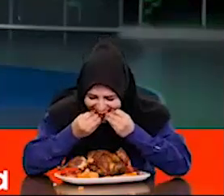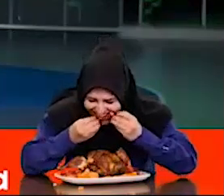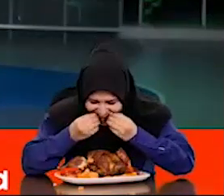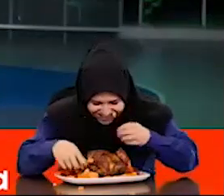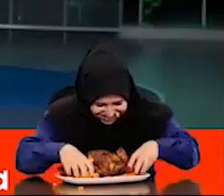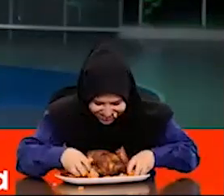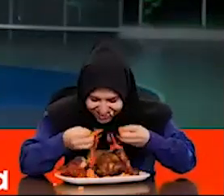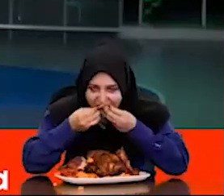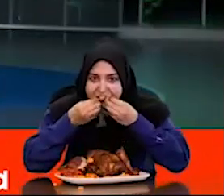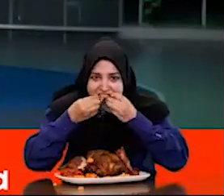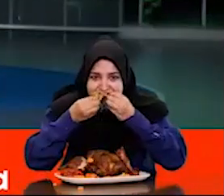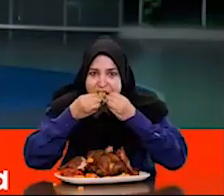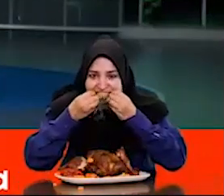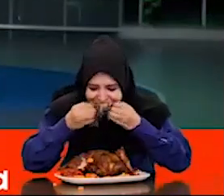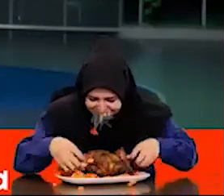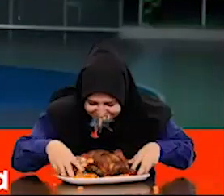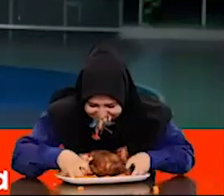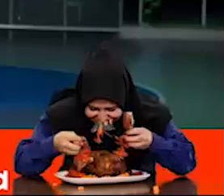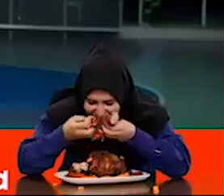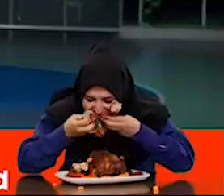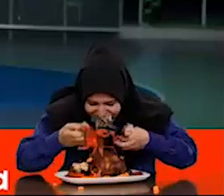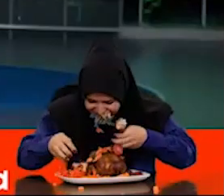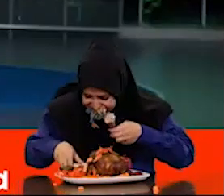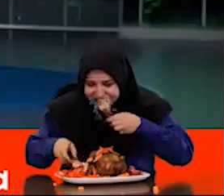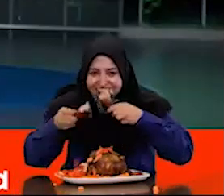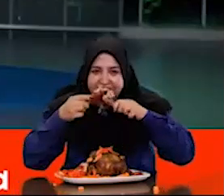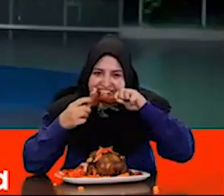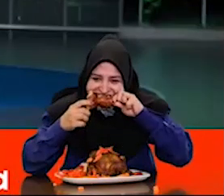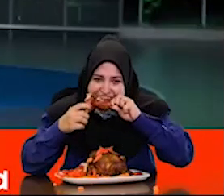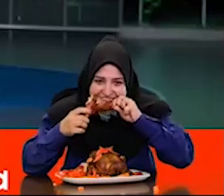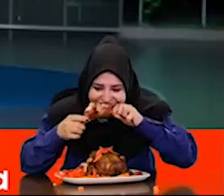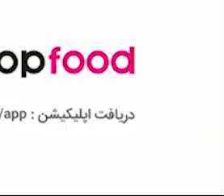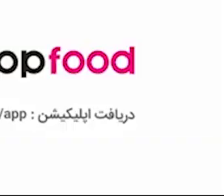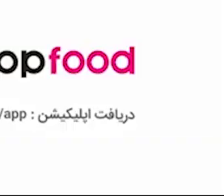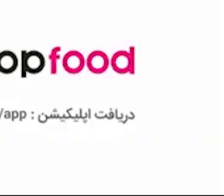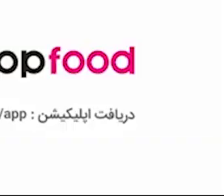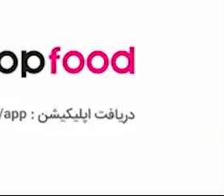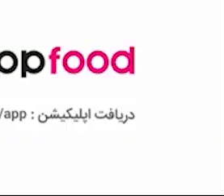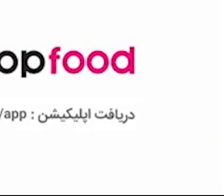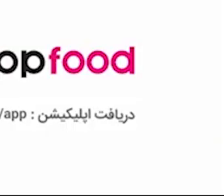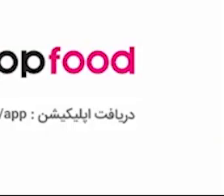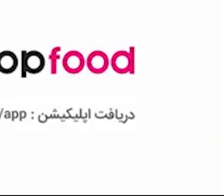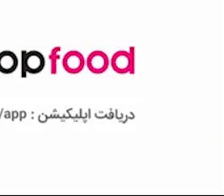فرستان. بفرما استاد. ببخشید.